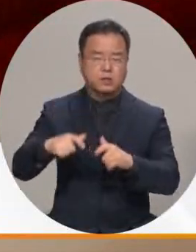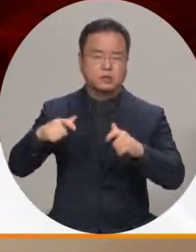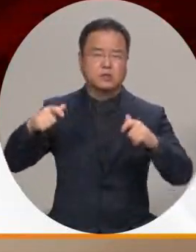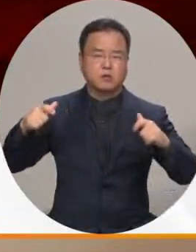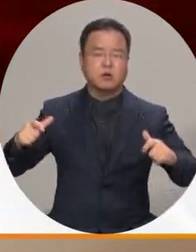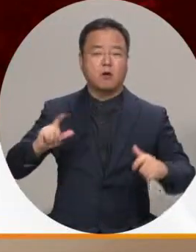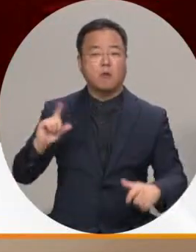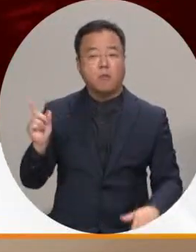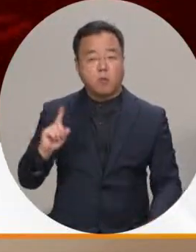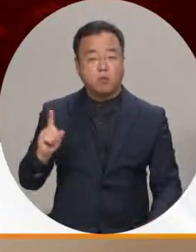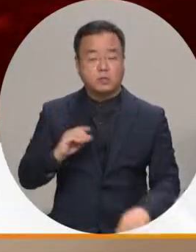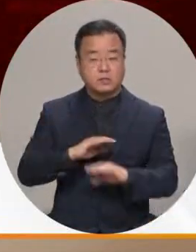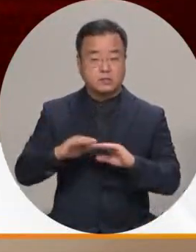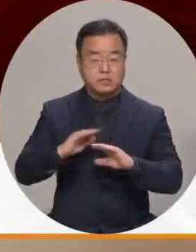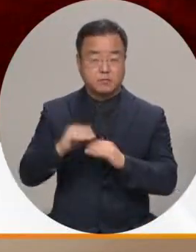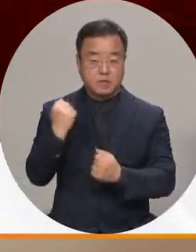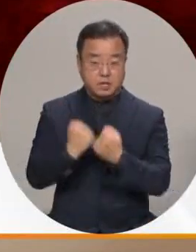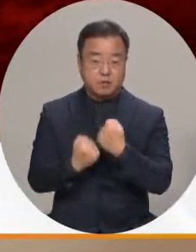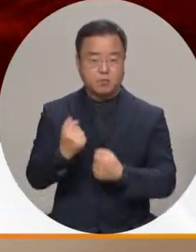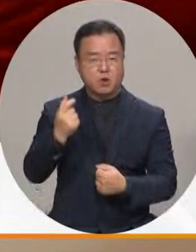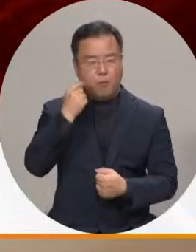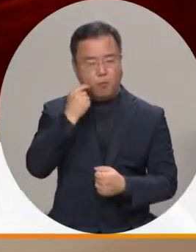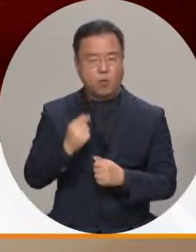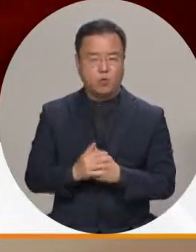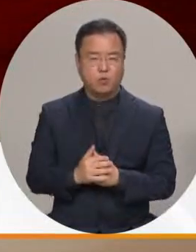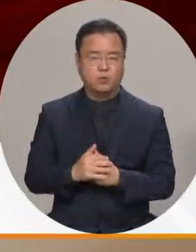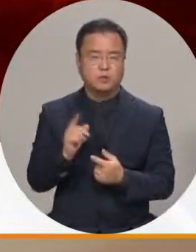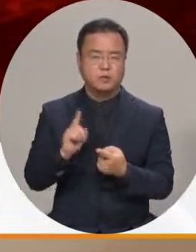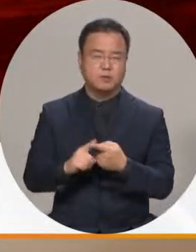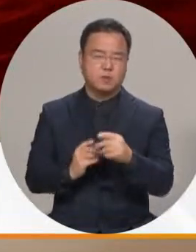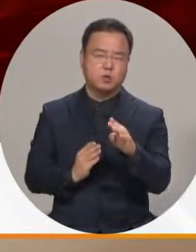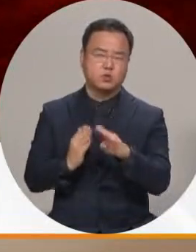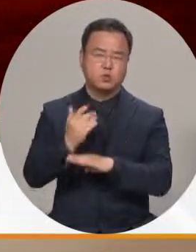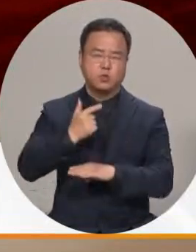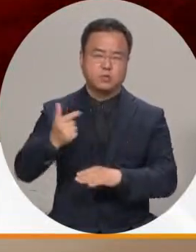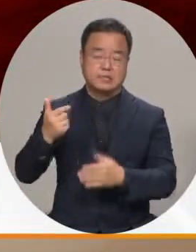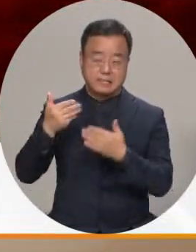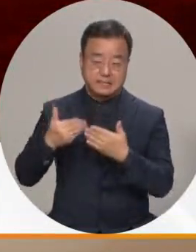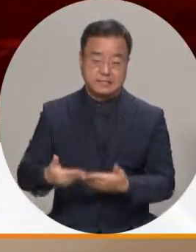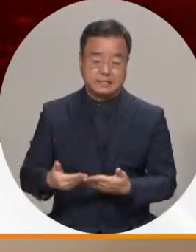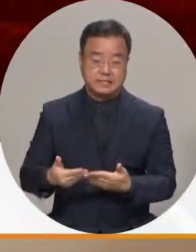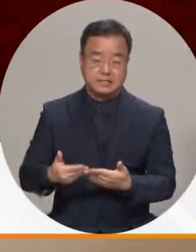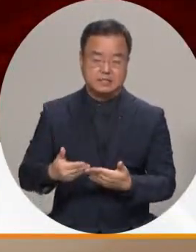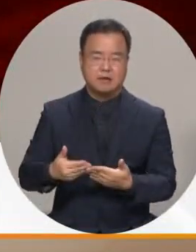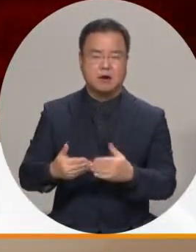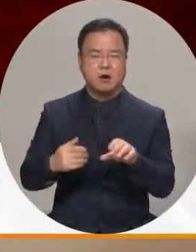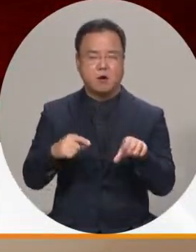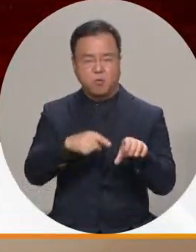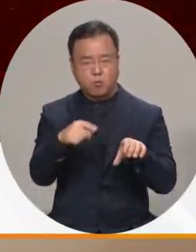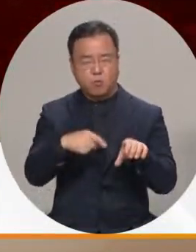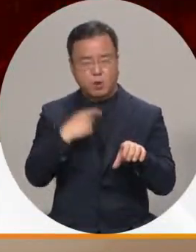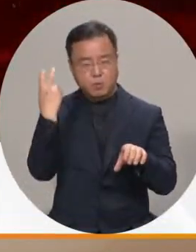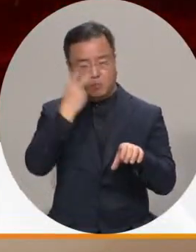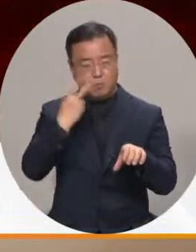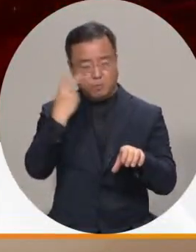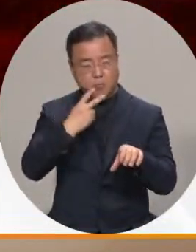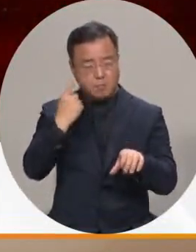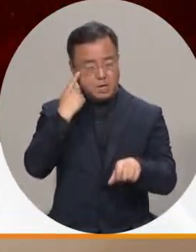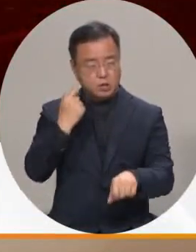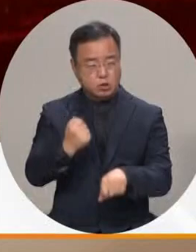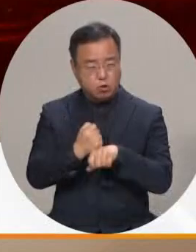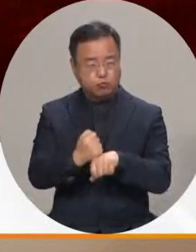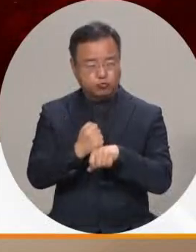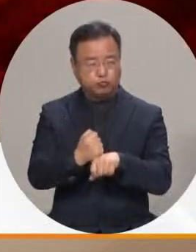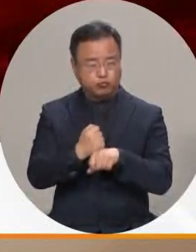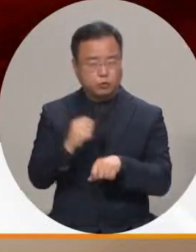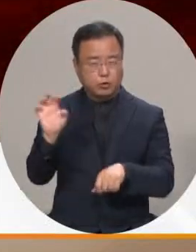해결하지 못한 상태입니다 그래서이 때문에 초대 질량 블랙홀을 들여다보는 전파 간섭계 연구가 어 미지의 영역이죠 그